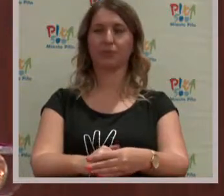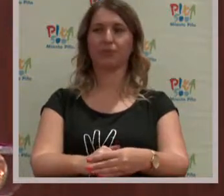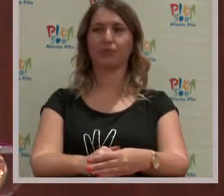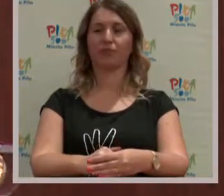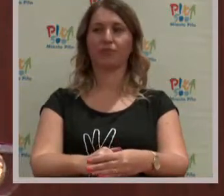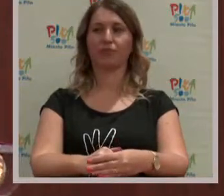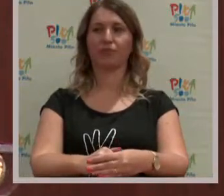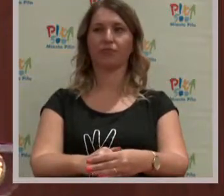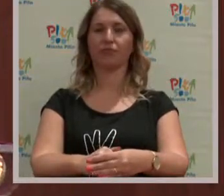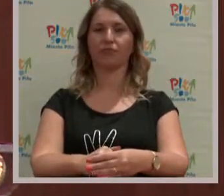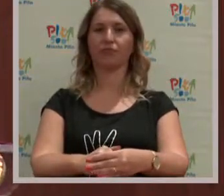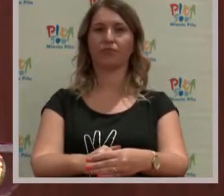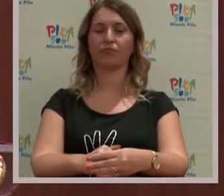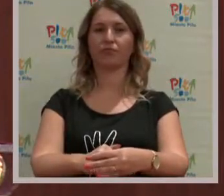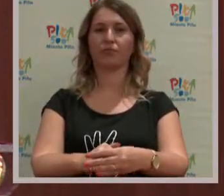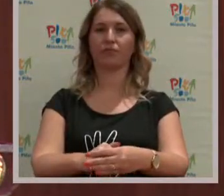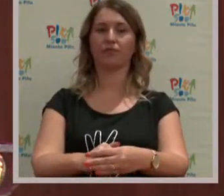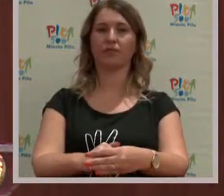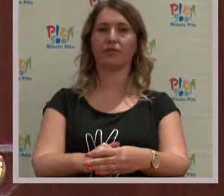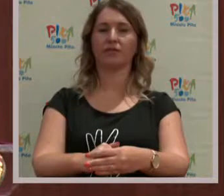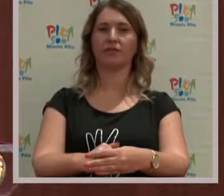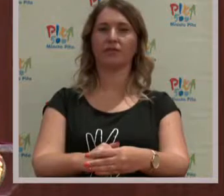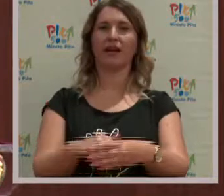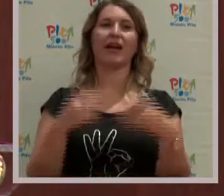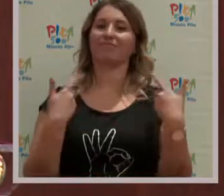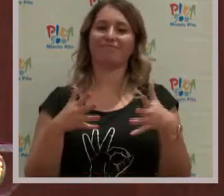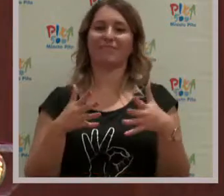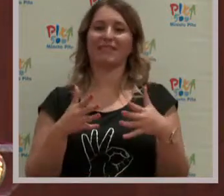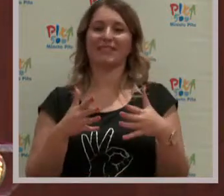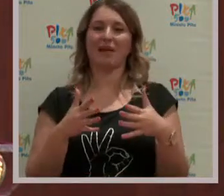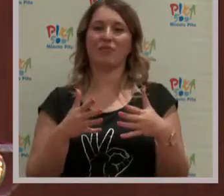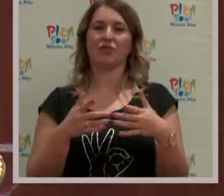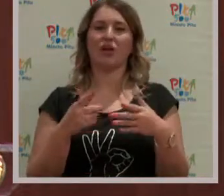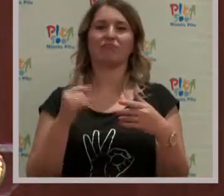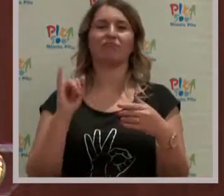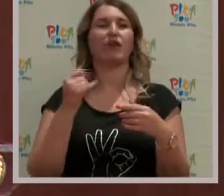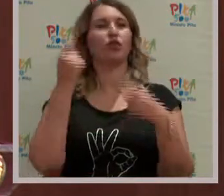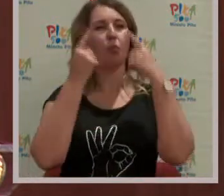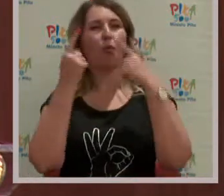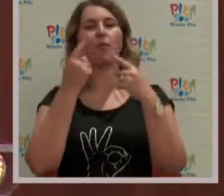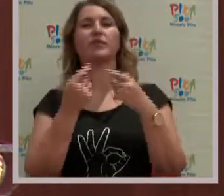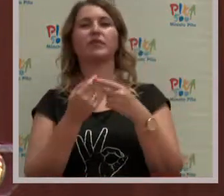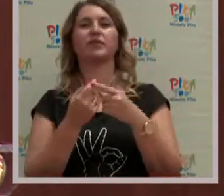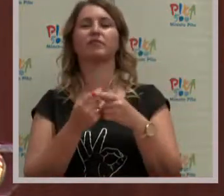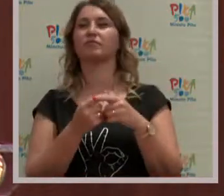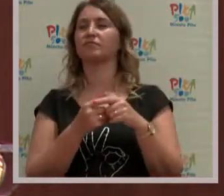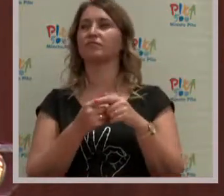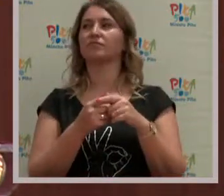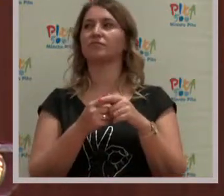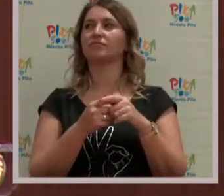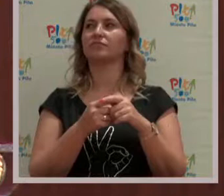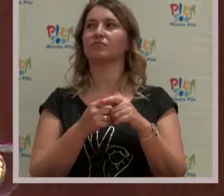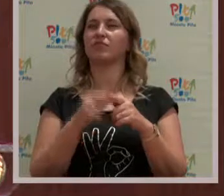to jest ten czarny scenariusz, gdyby komuś przyszło do głowy postawić klub, nie wiem, stan